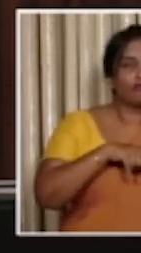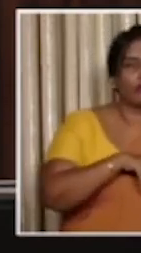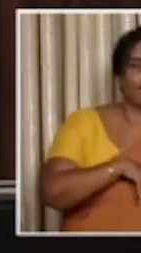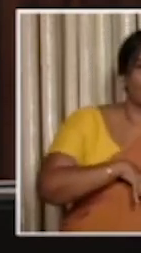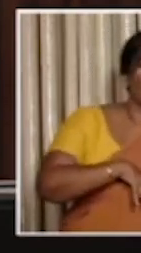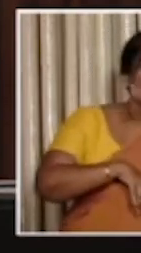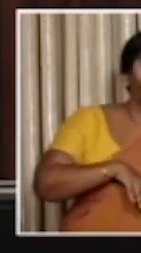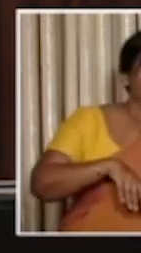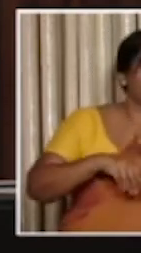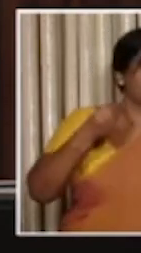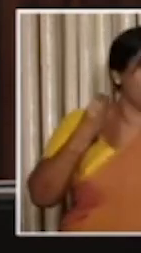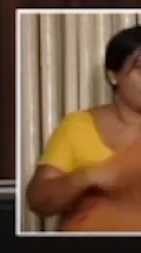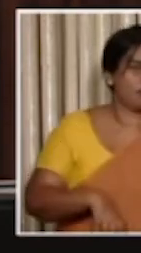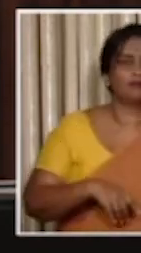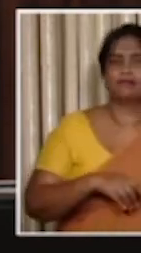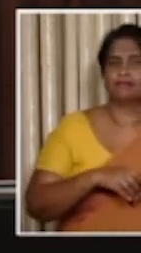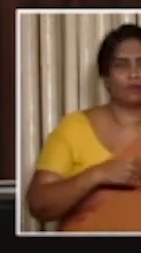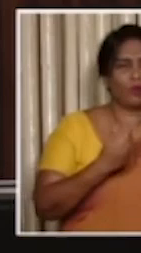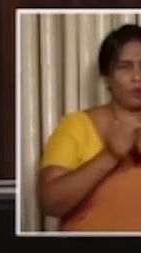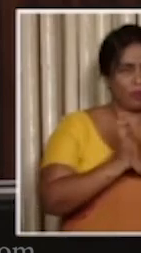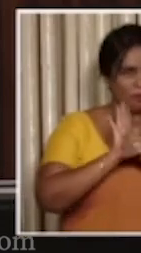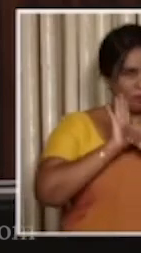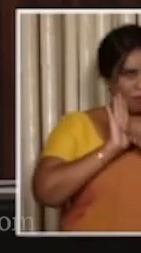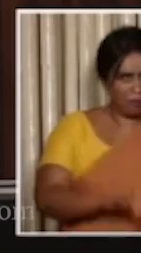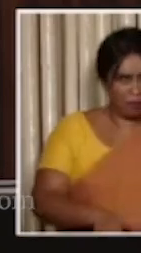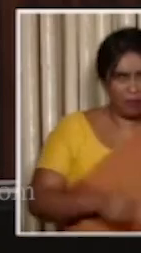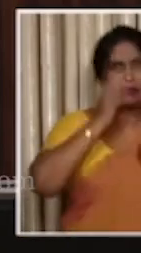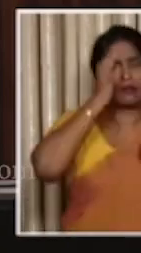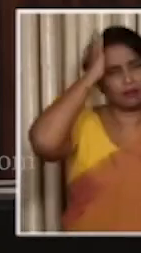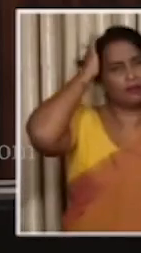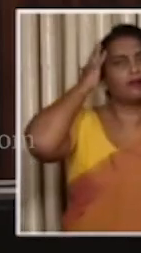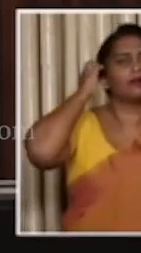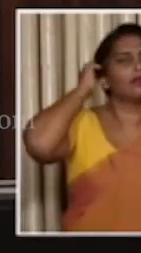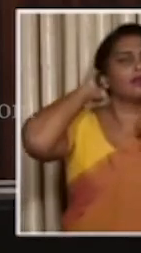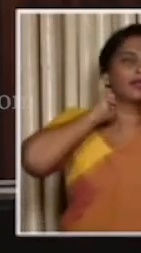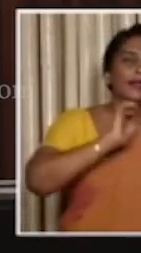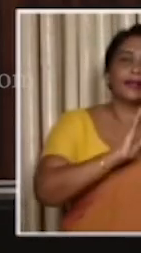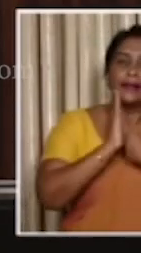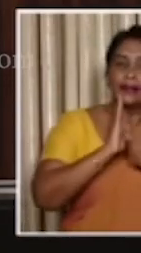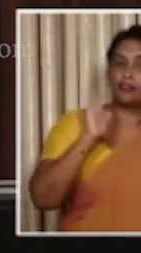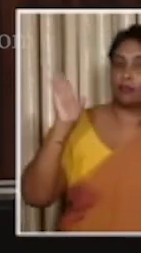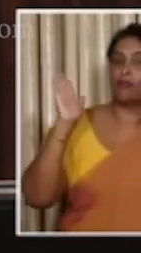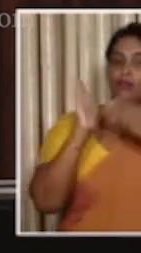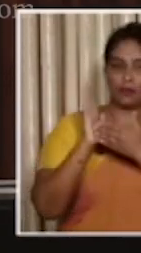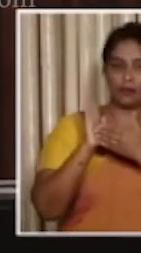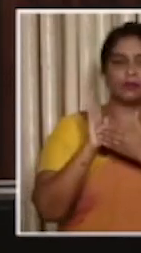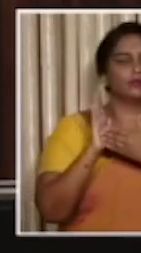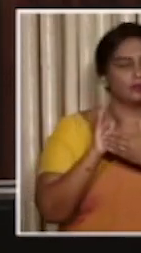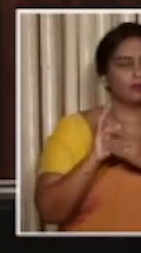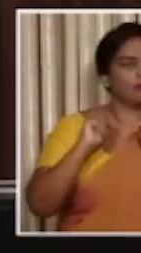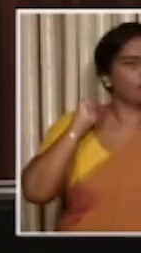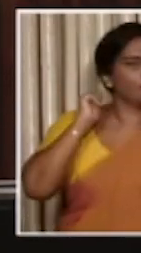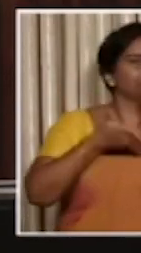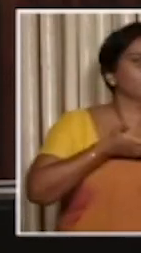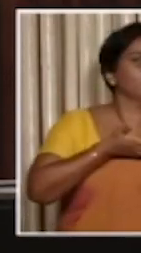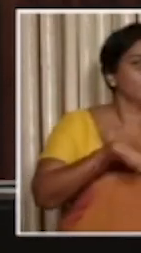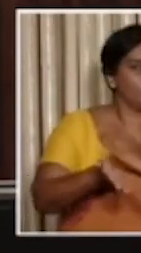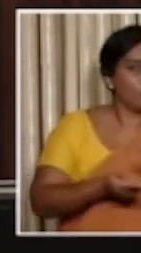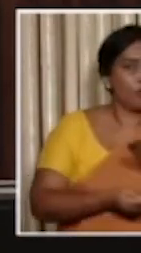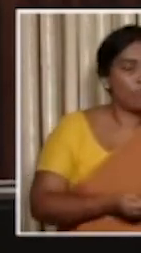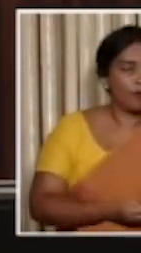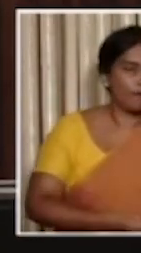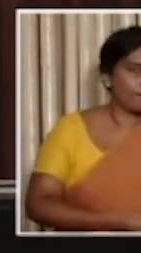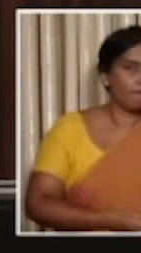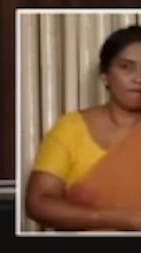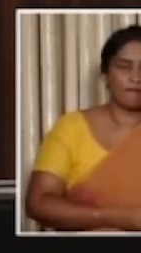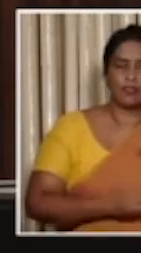වැටී තිබෙනවා. තමන්ට යම් අසාධාරණයක් සිදු වුනහම නීති ඉදිරියට ගොස් සාධාරණ ඉටු කරගත හැකි කියන විශ්වාසය